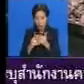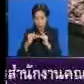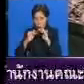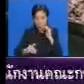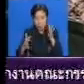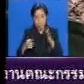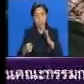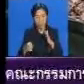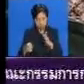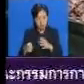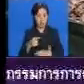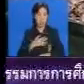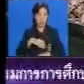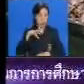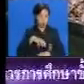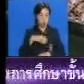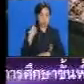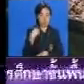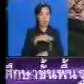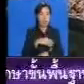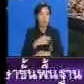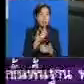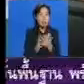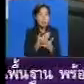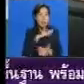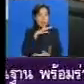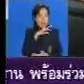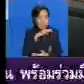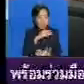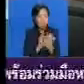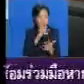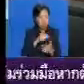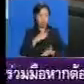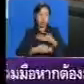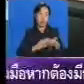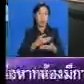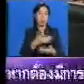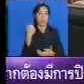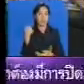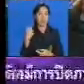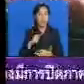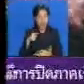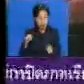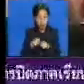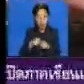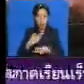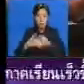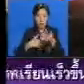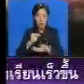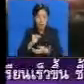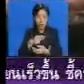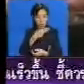เนื้อหมูทงฟ้าราคากิโลกรัมละ90บาทถึง100บาทไปจำหน่ายทับครับผู้ค้าเนื้อหมูที่ตลาดห้วยขวางยอมรับนะครับว่าข